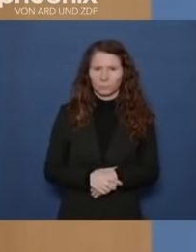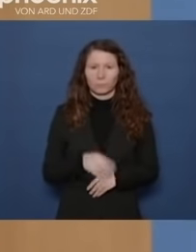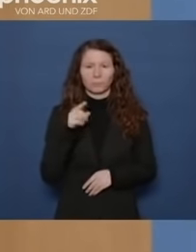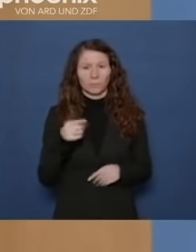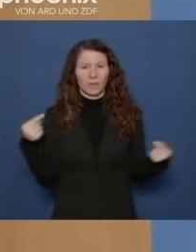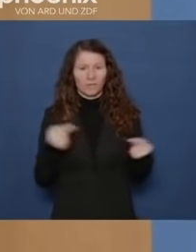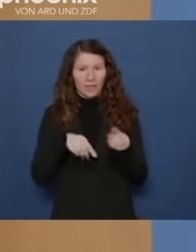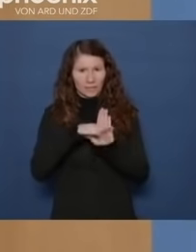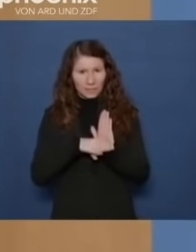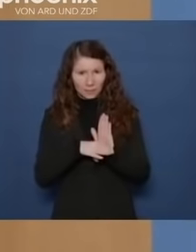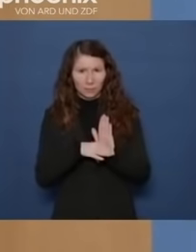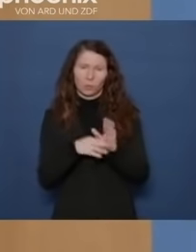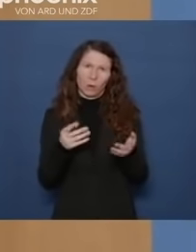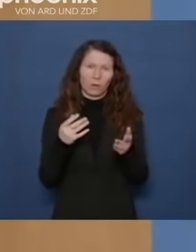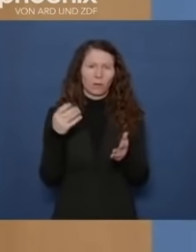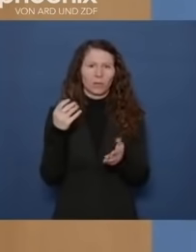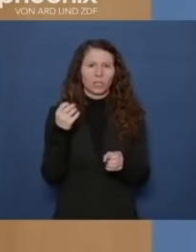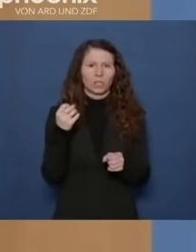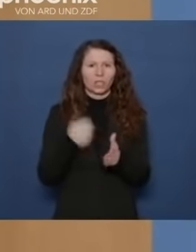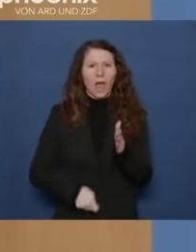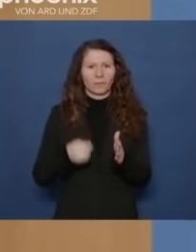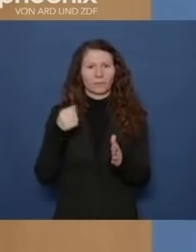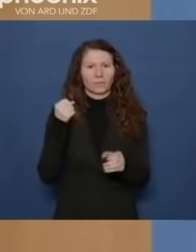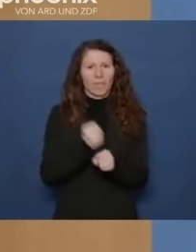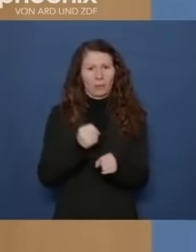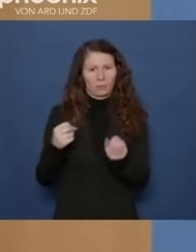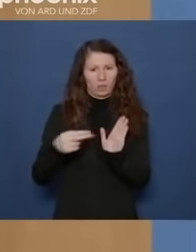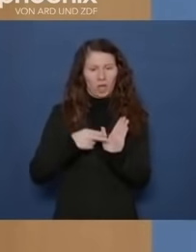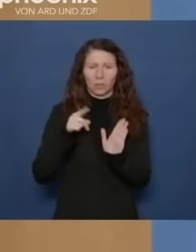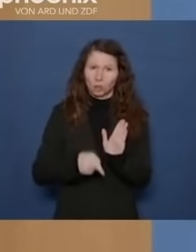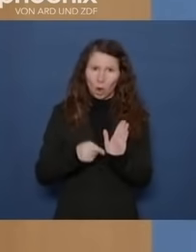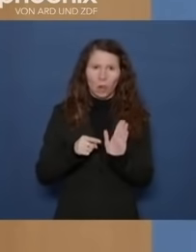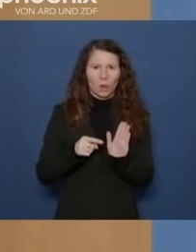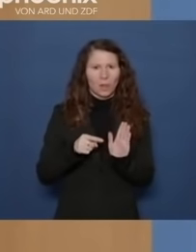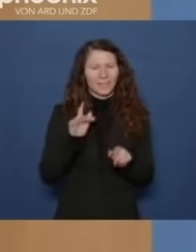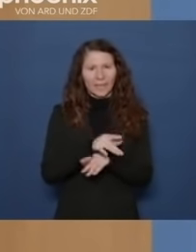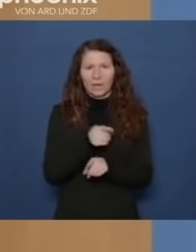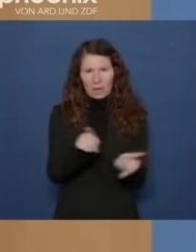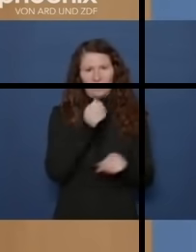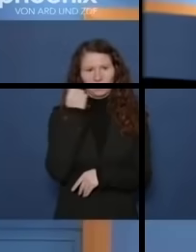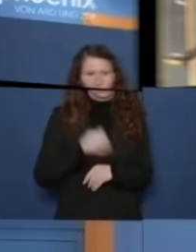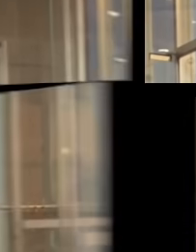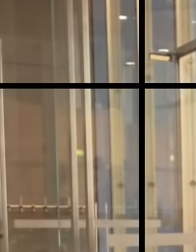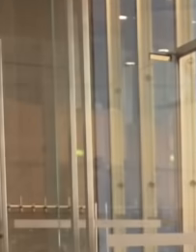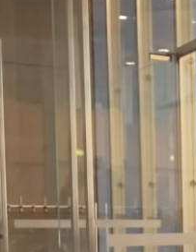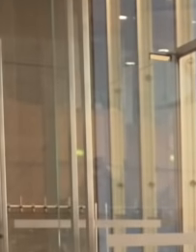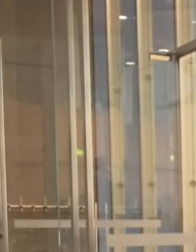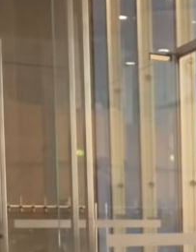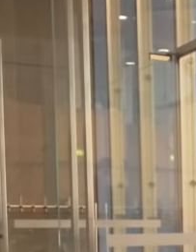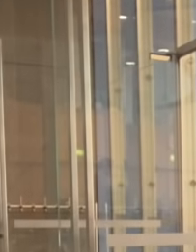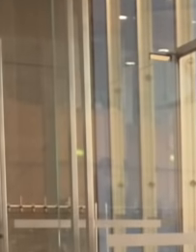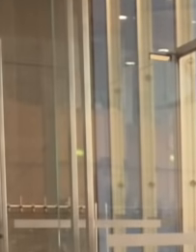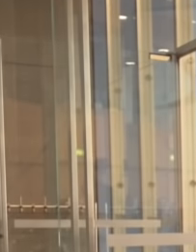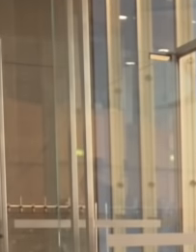diese Feindeslisten oder soll dieser Strafbestand gelten? Ich glaube, die Frage ist jetzt beantwortet. Ja, ich hätte gedacht, dass